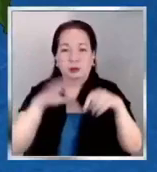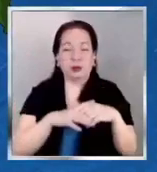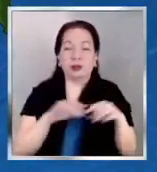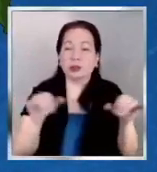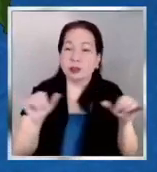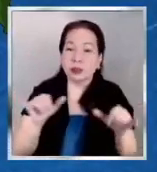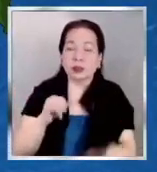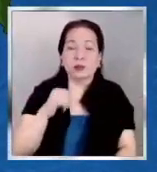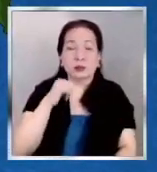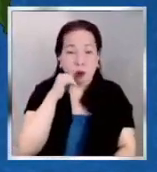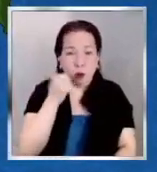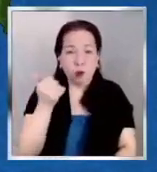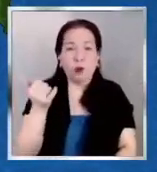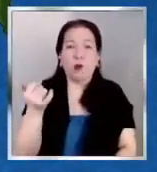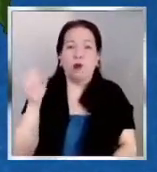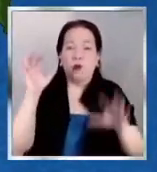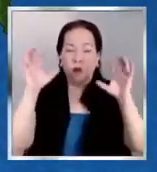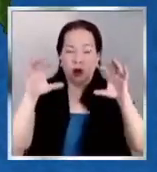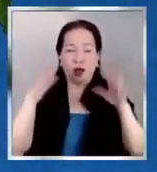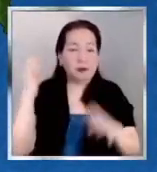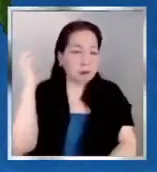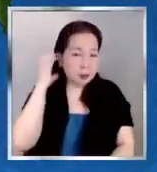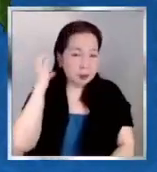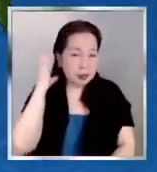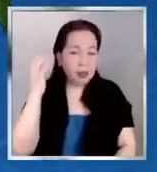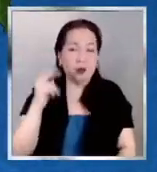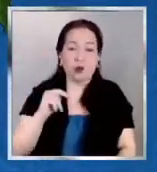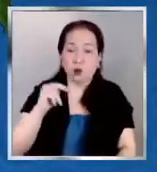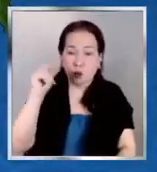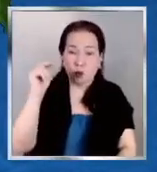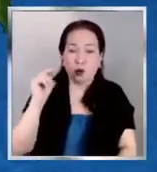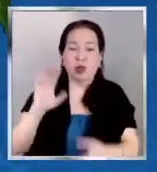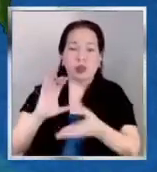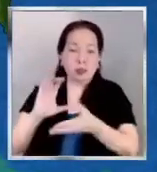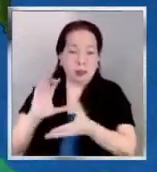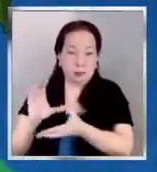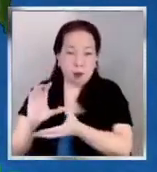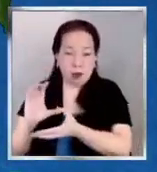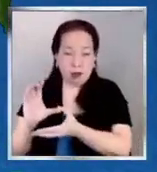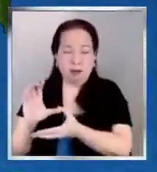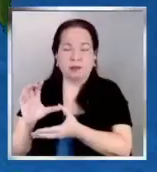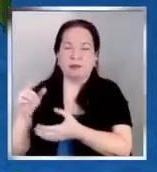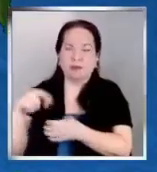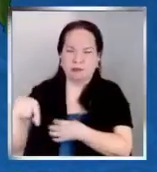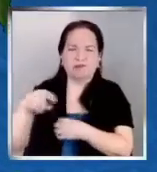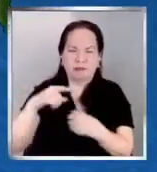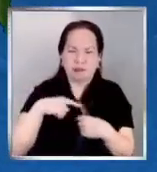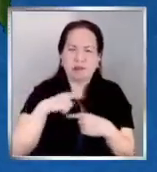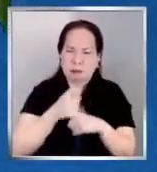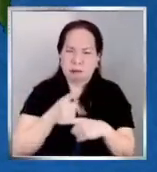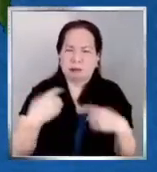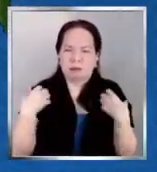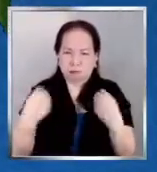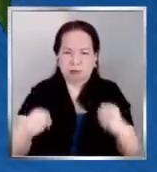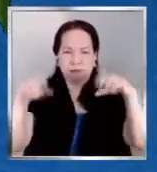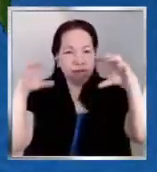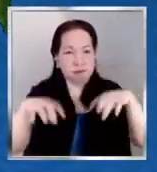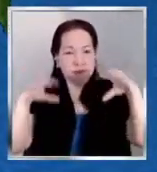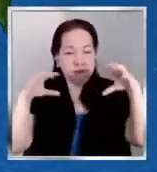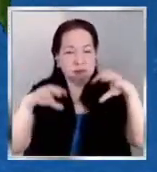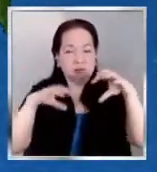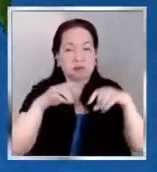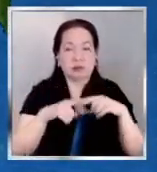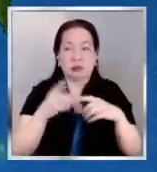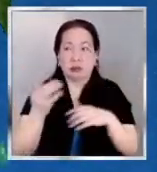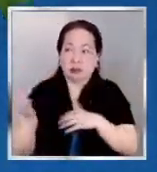Mindanao, gaya sa northern portion nito at sa Zamboanga Peninsula, kung saan may matitinding pag-ulan. Maghapon din ang pag-ulan sa